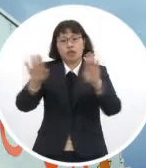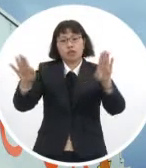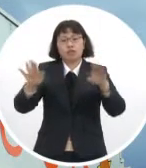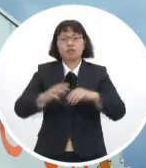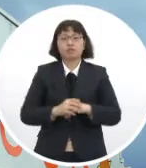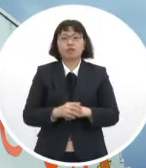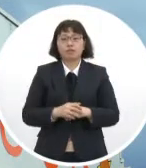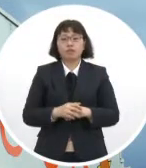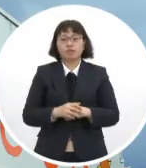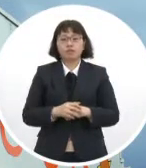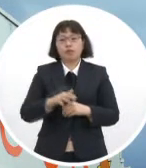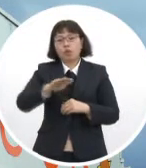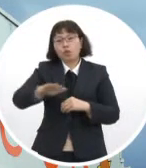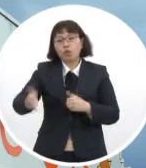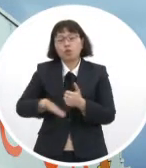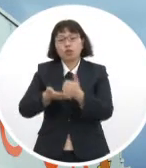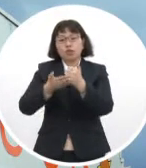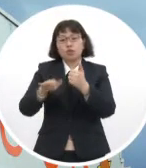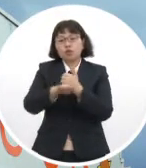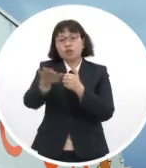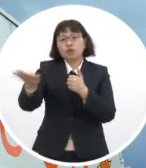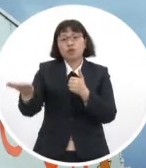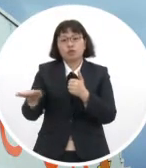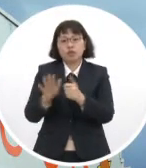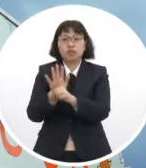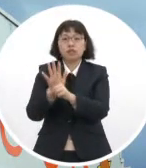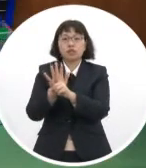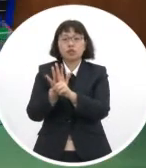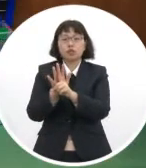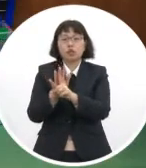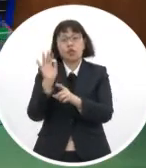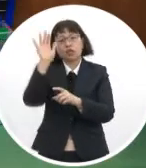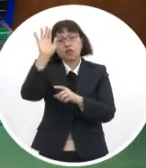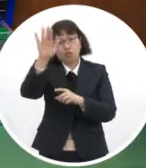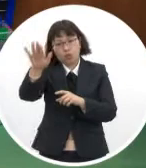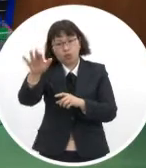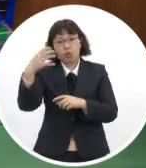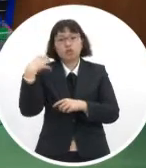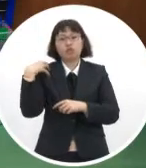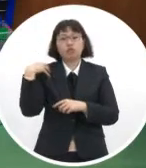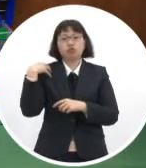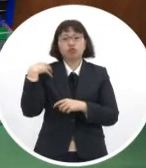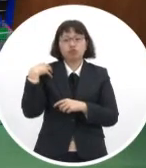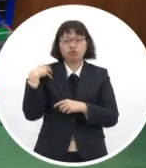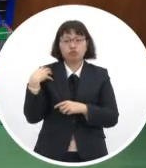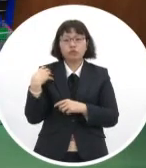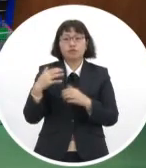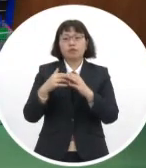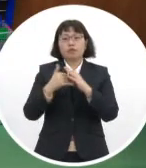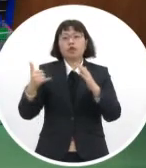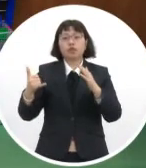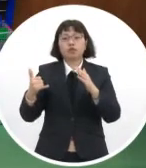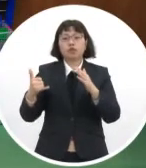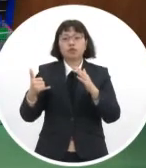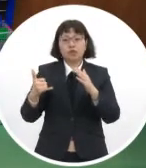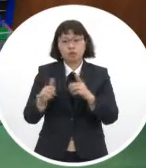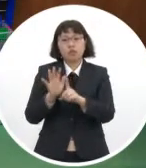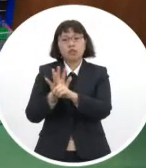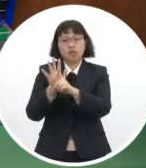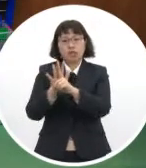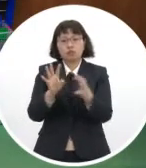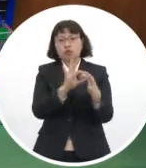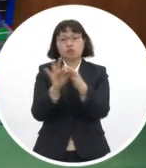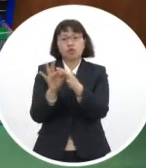子育て世帯を支援することは次世代を担う子どもたちの健やかな成長を支援することにつながっているん